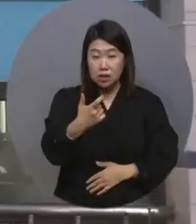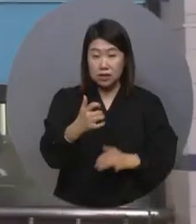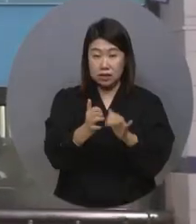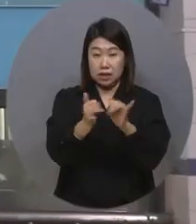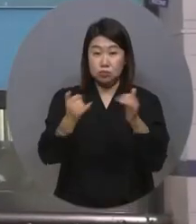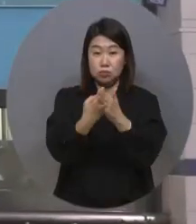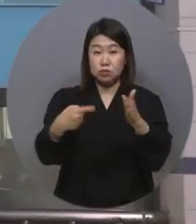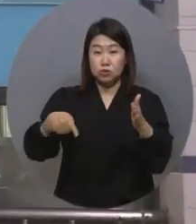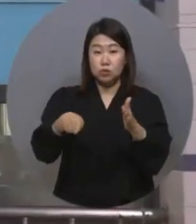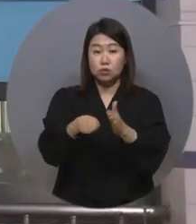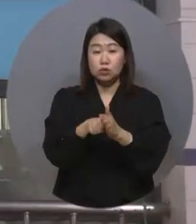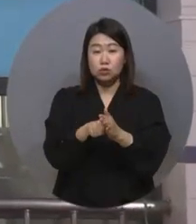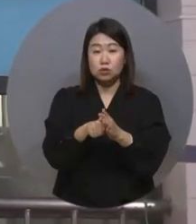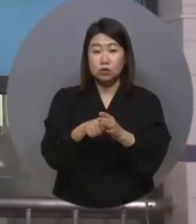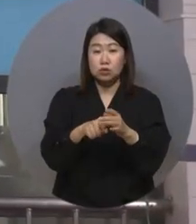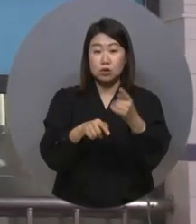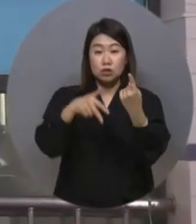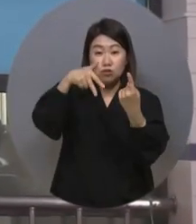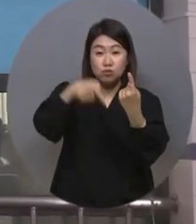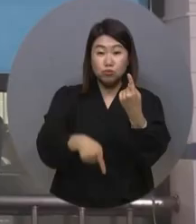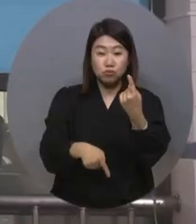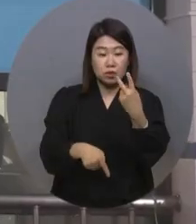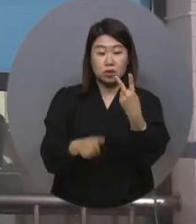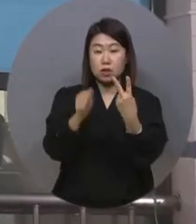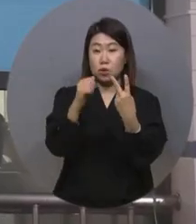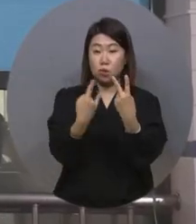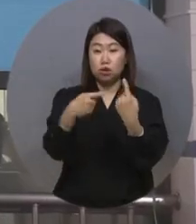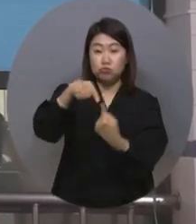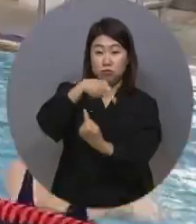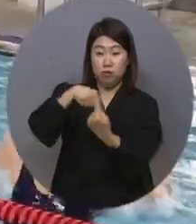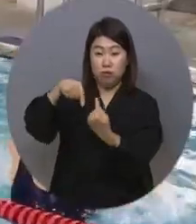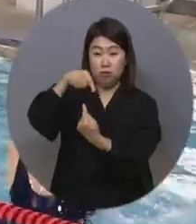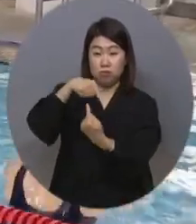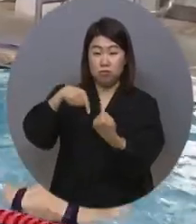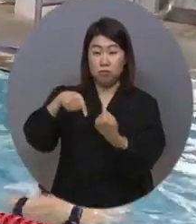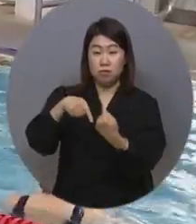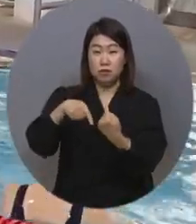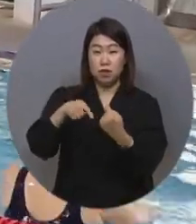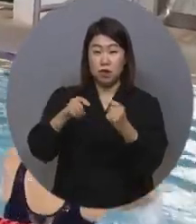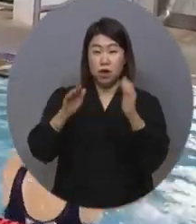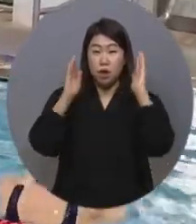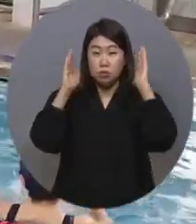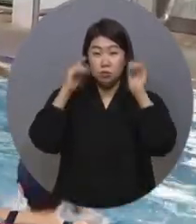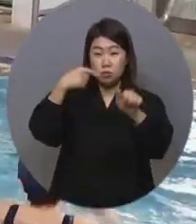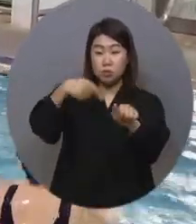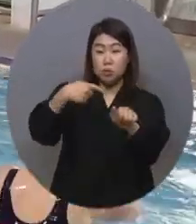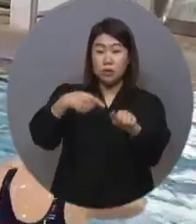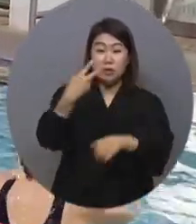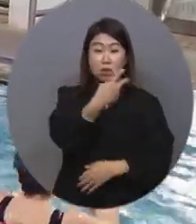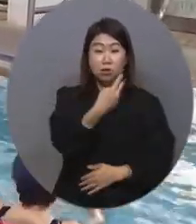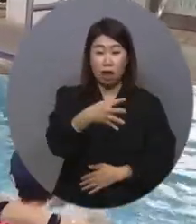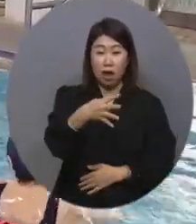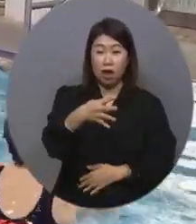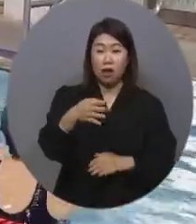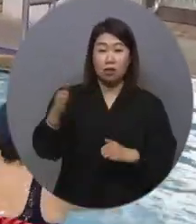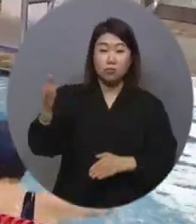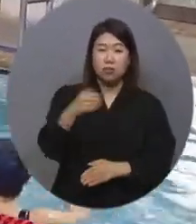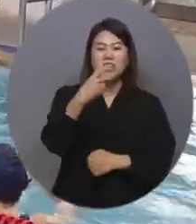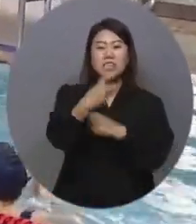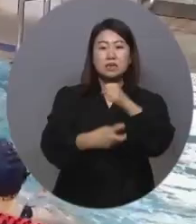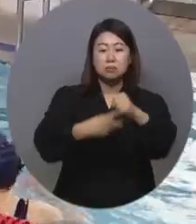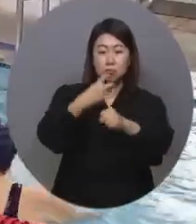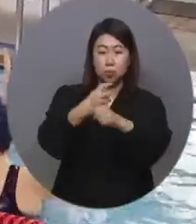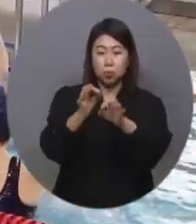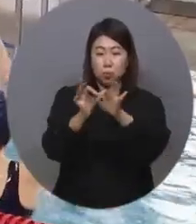주 2회 수준 관절 운동 교실을 운영하고 있습니다이 수업은 지난 2004년부터 시작해 20여년간